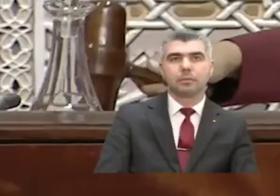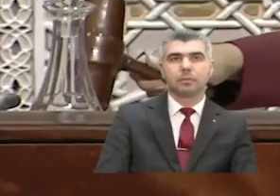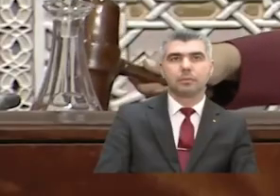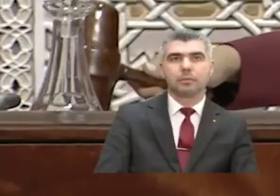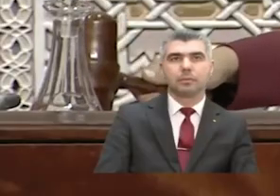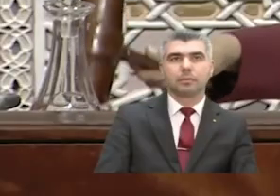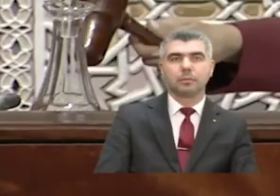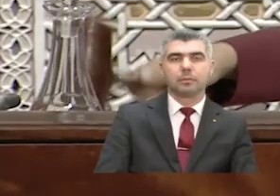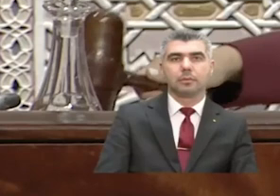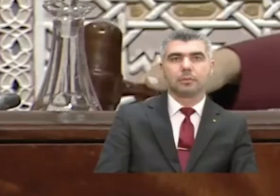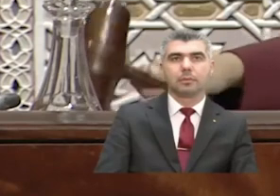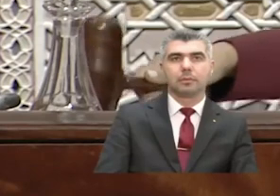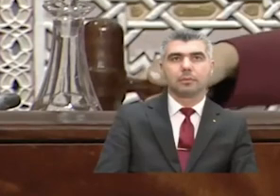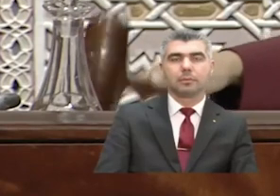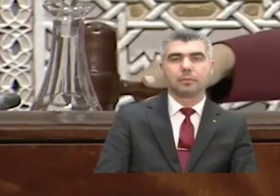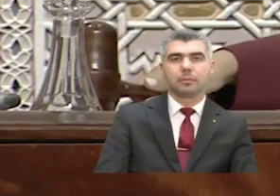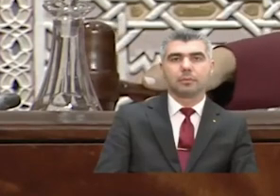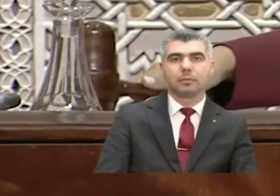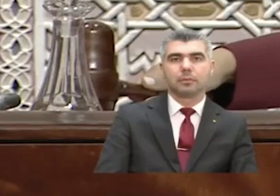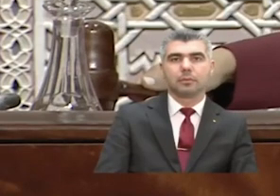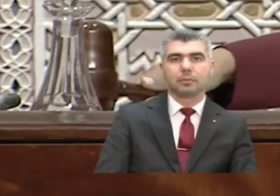نتكلم. سيد الوزير.